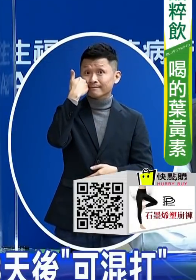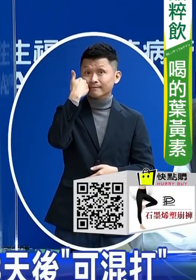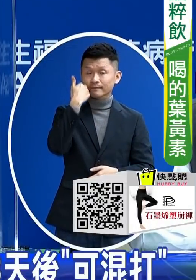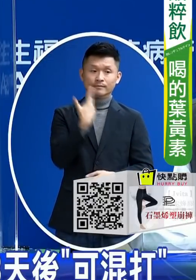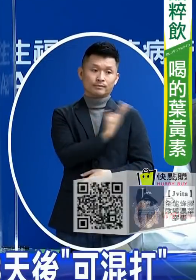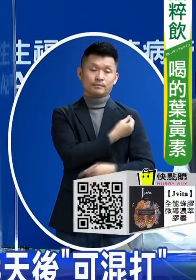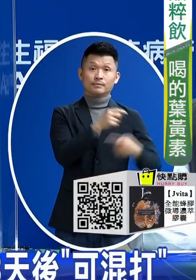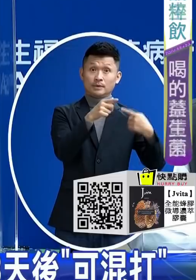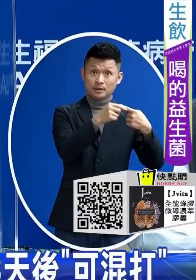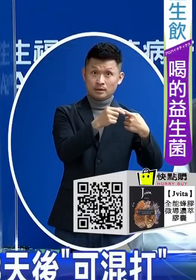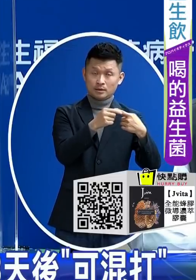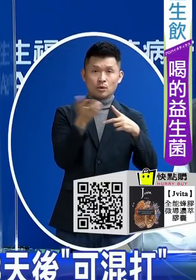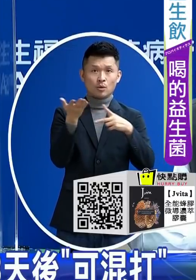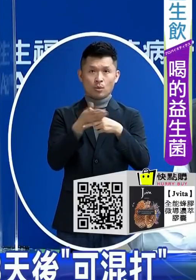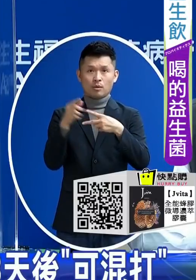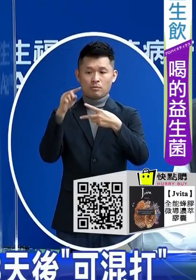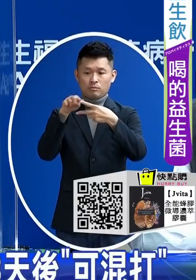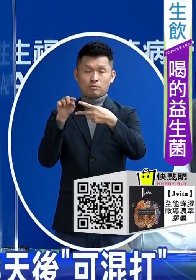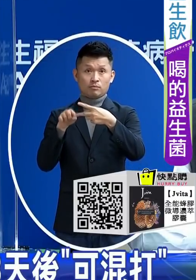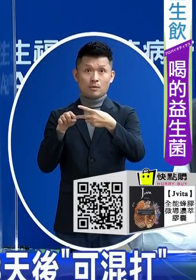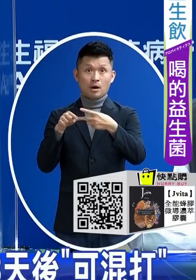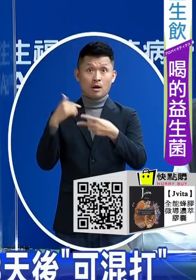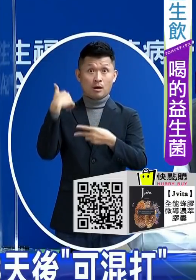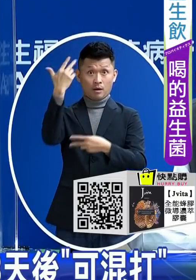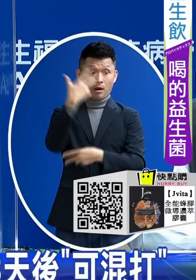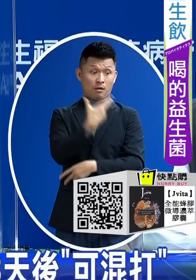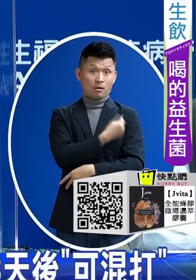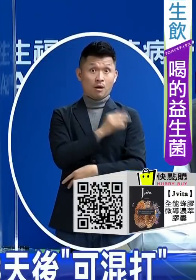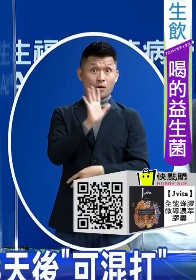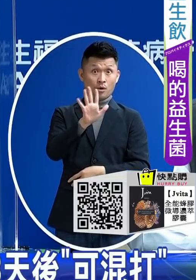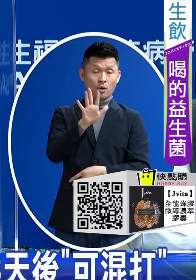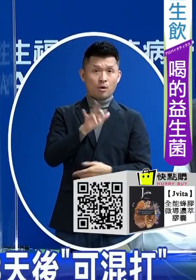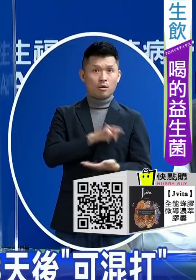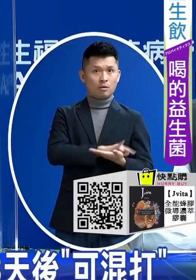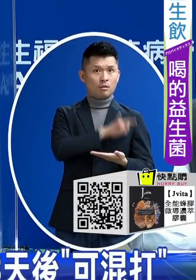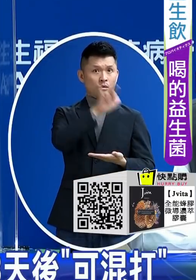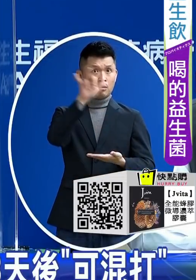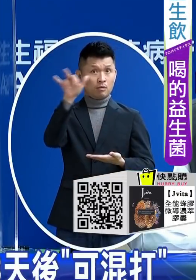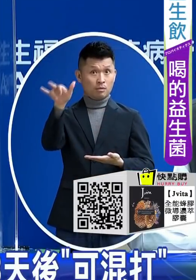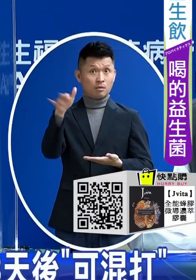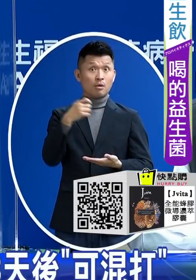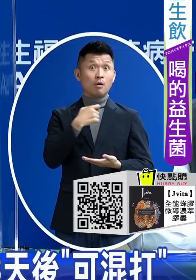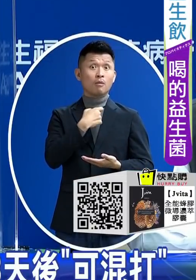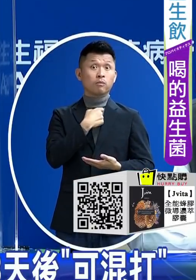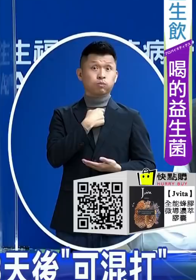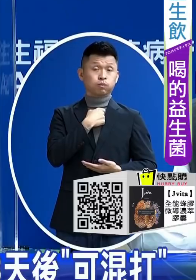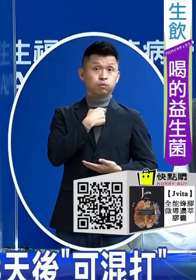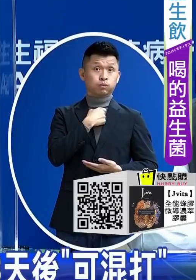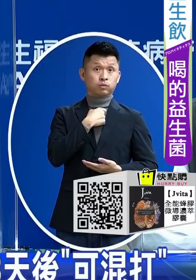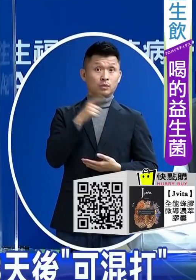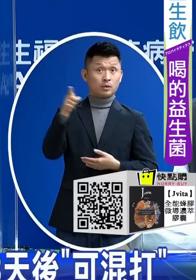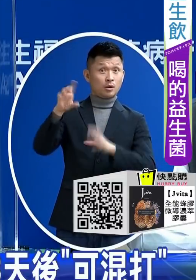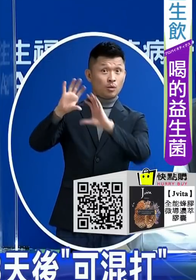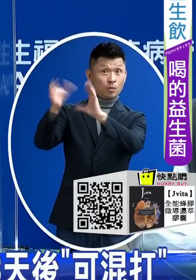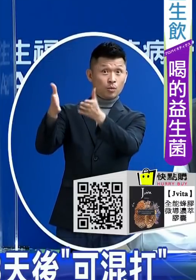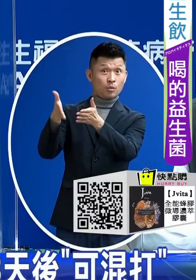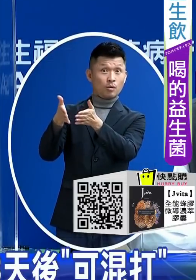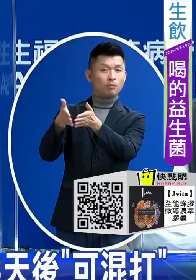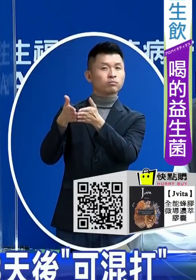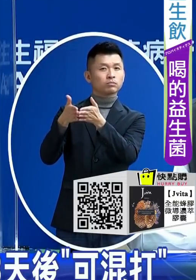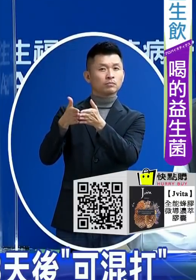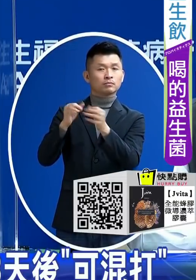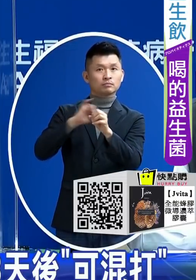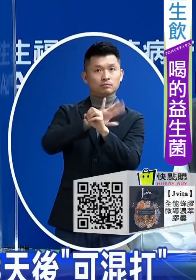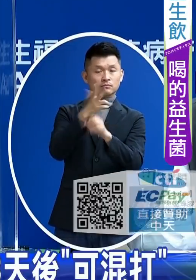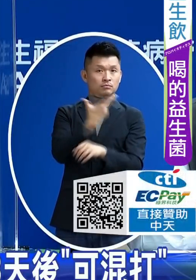剂或两剂的高端疫苗，因出国需提交该国要求之 COVID-19